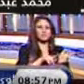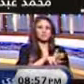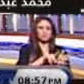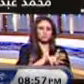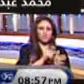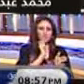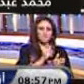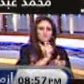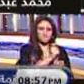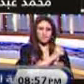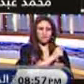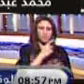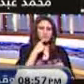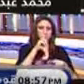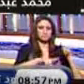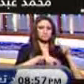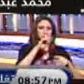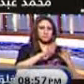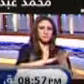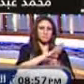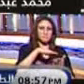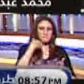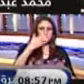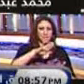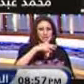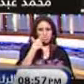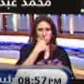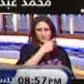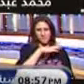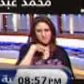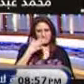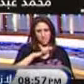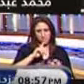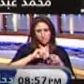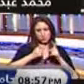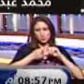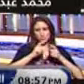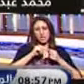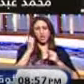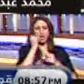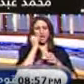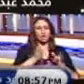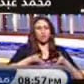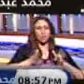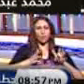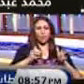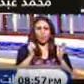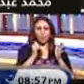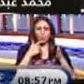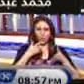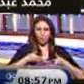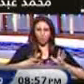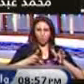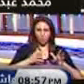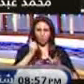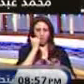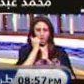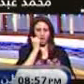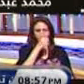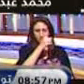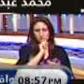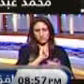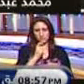اقحامهم او تم ذكر اسمائهم في التقرير، وفي وقائع مختلفه. يعني اقول لحضرتك